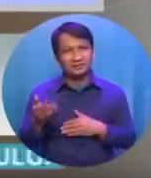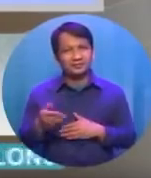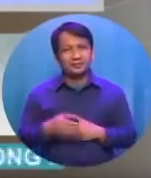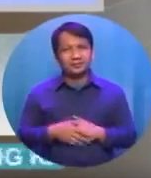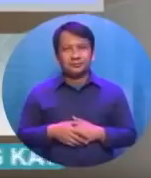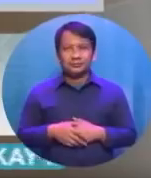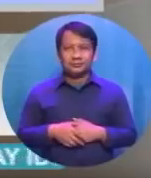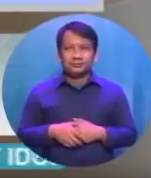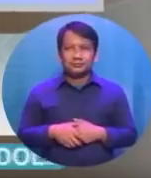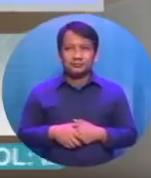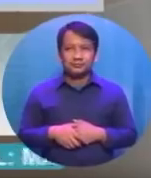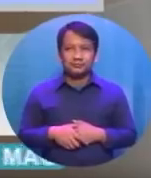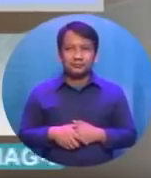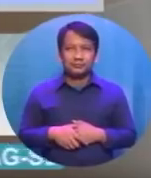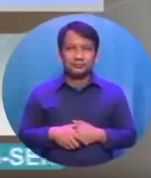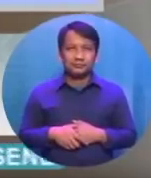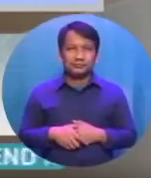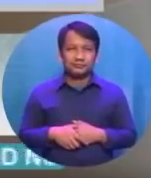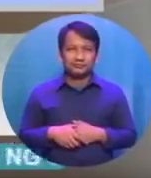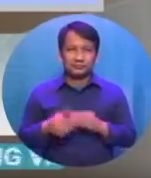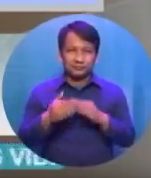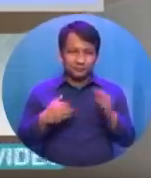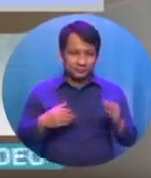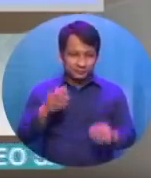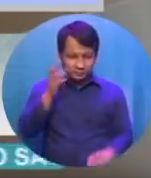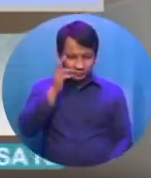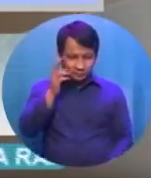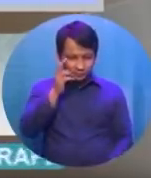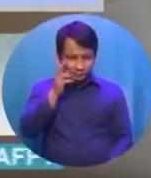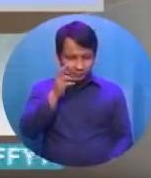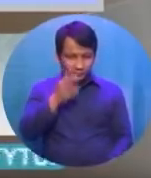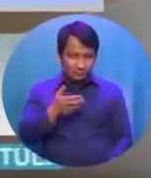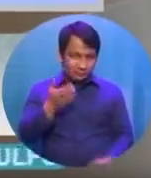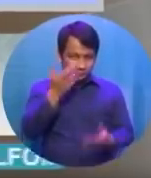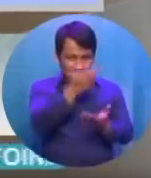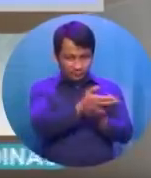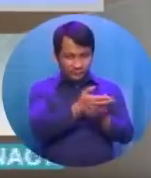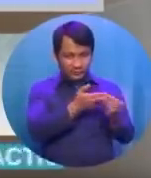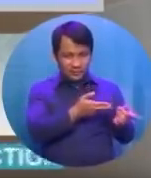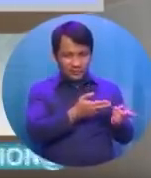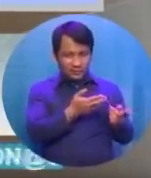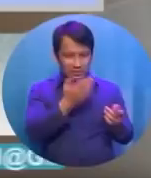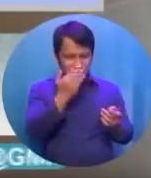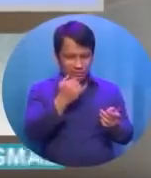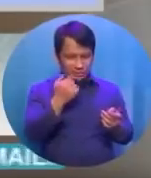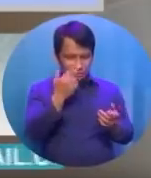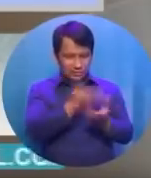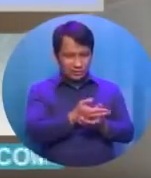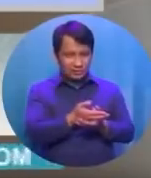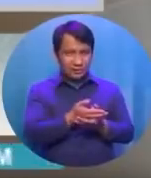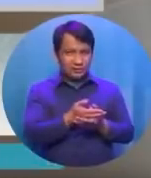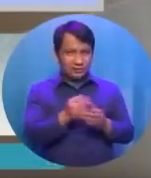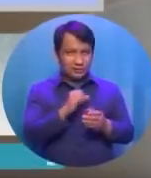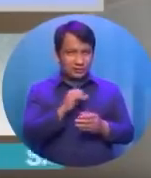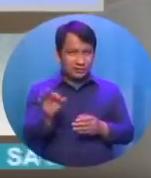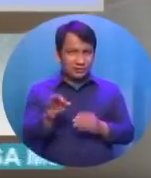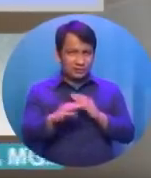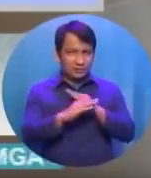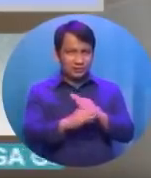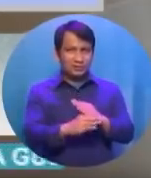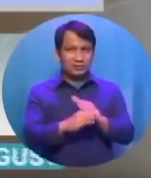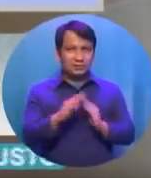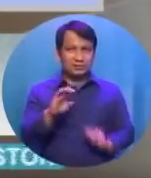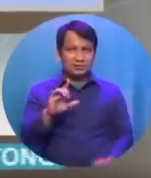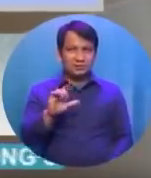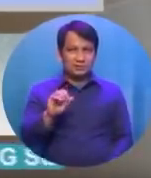Sir Rene, bakit nung kinukontak ka, nag-reach out kayo, sa iyo si Marilyn, pinatapatayan mo siya at blinak mo?